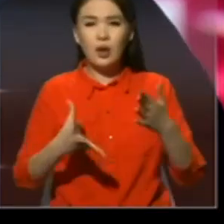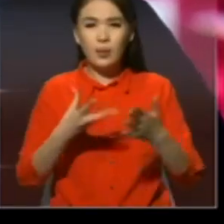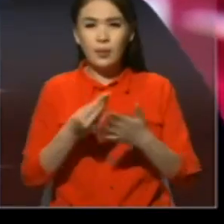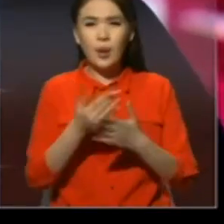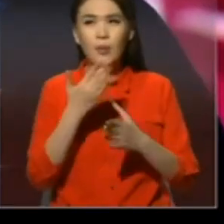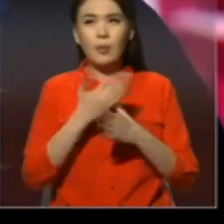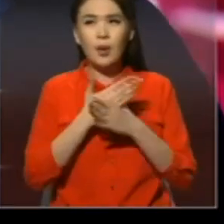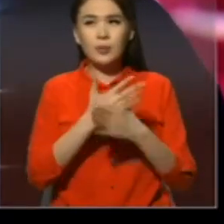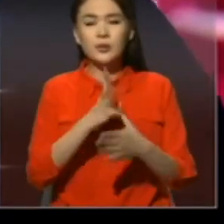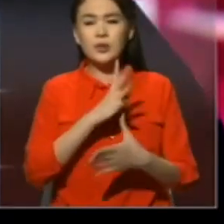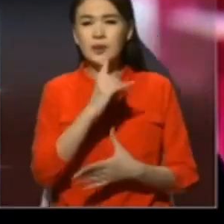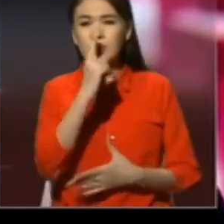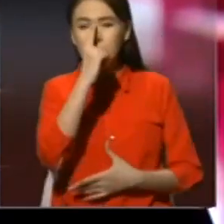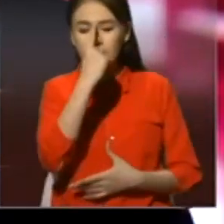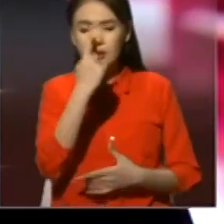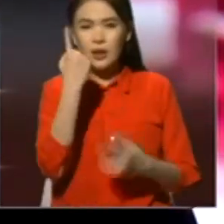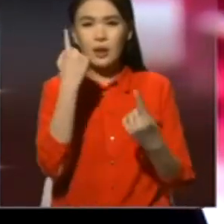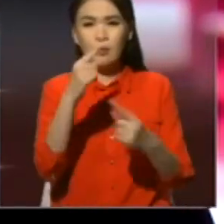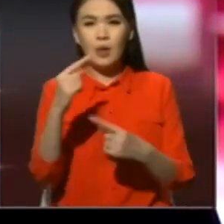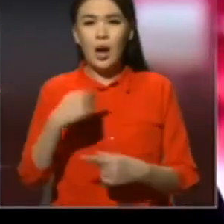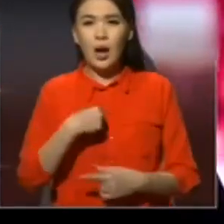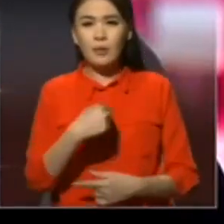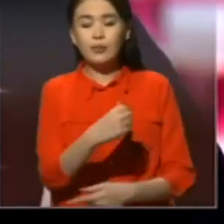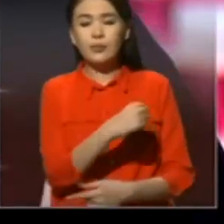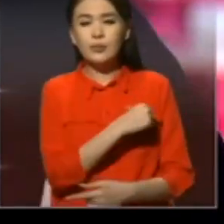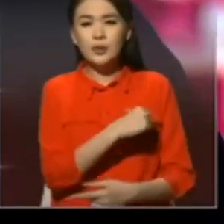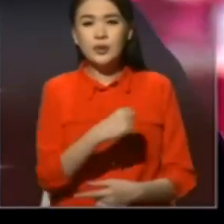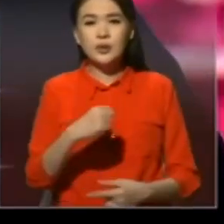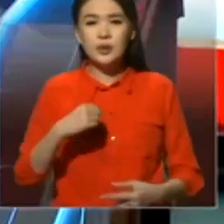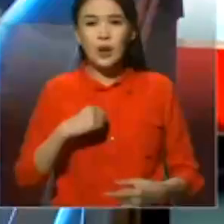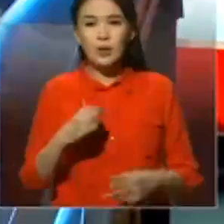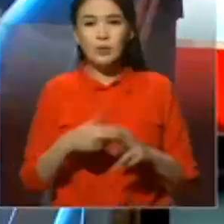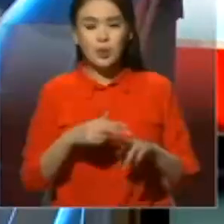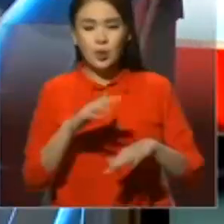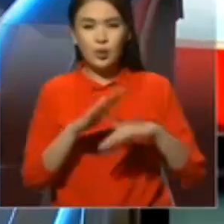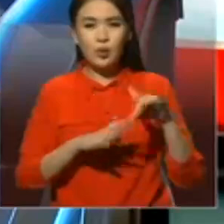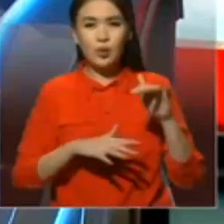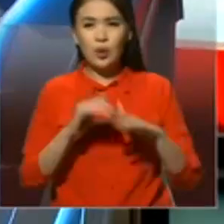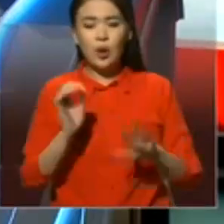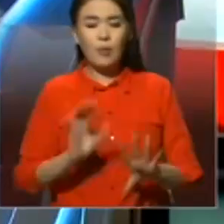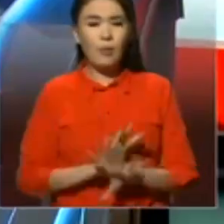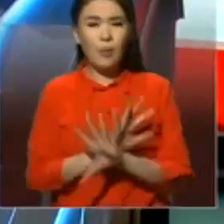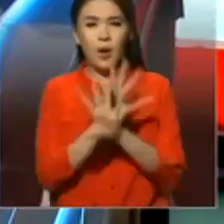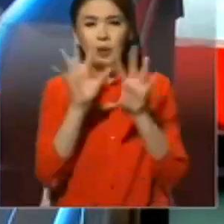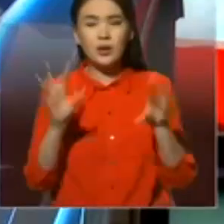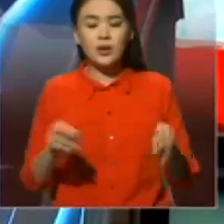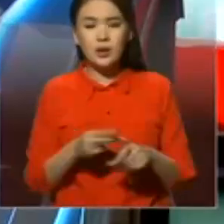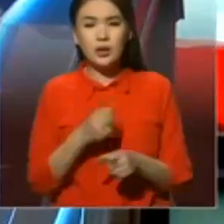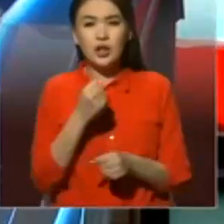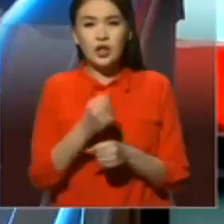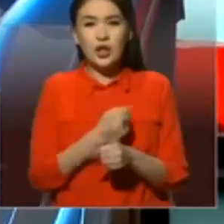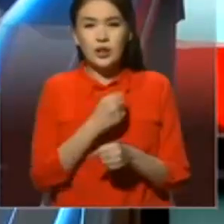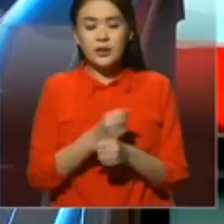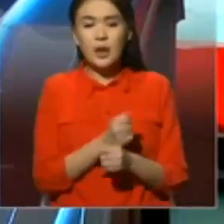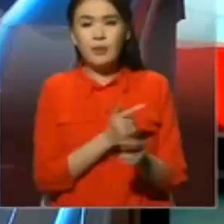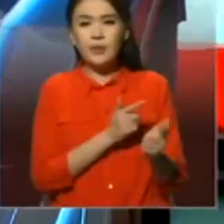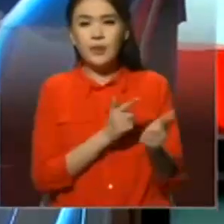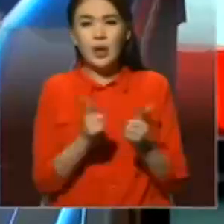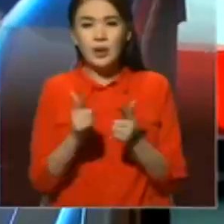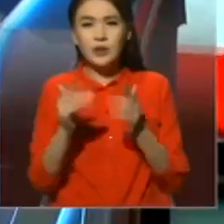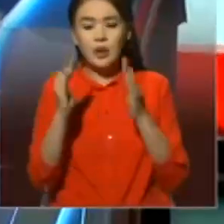Қаржыландырылды, керемет. Индия болды, басқа болды. Ал біз өзіміздің қолымызбен барлығын жасап, дайындап,